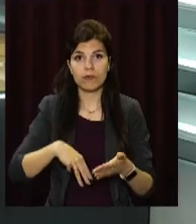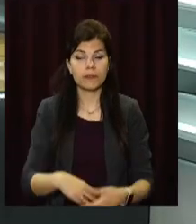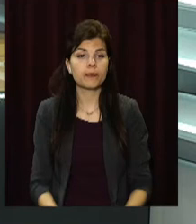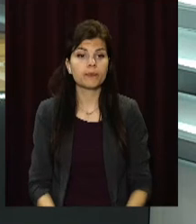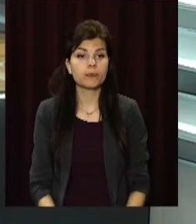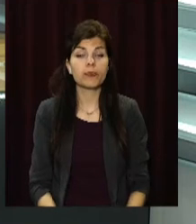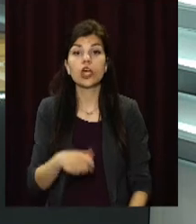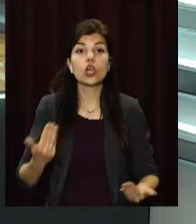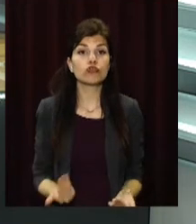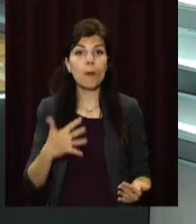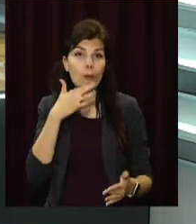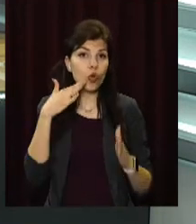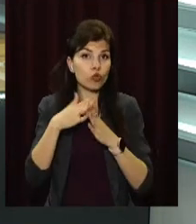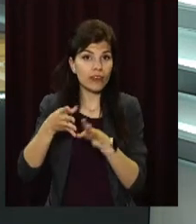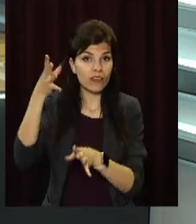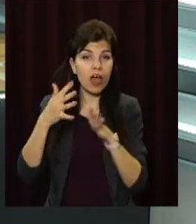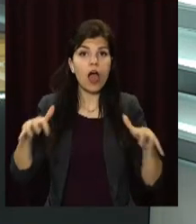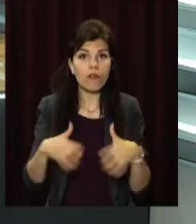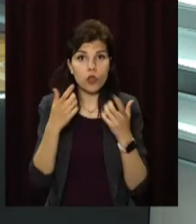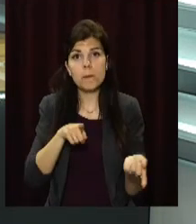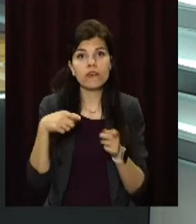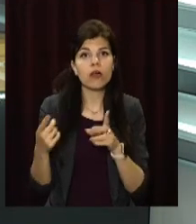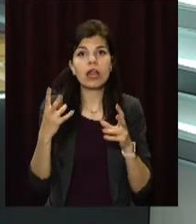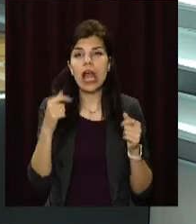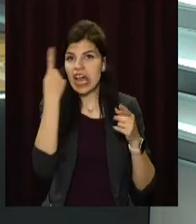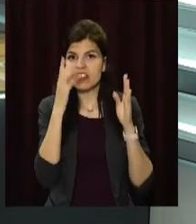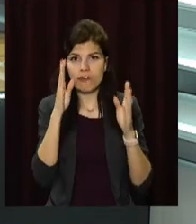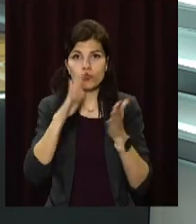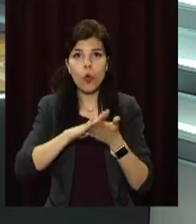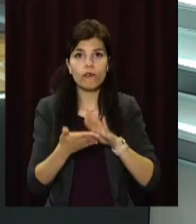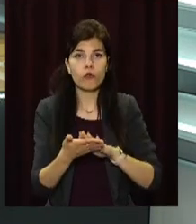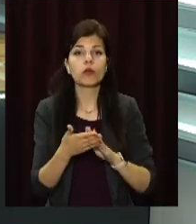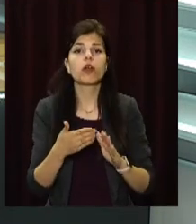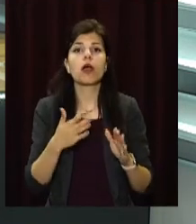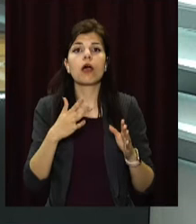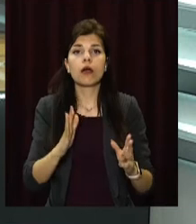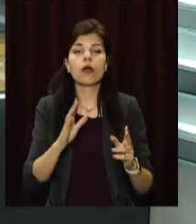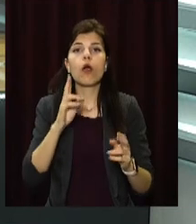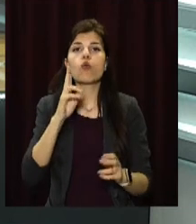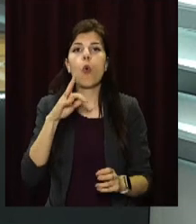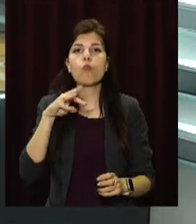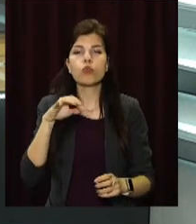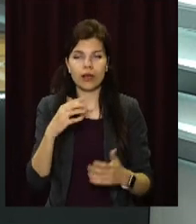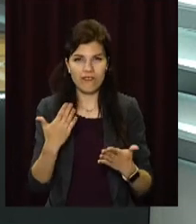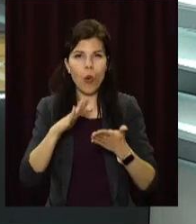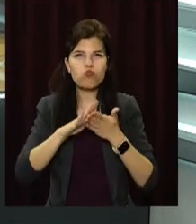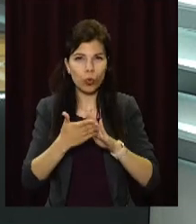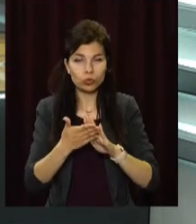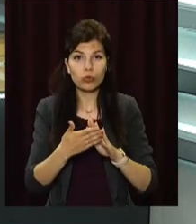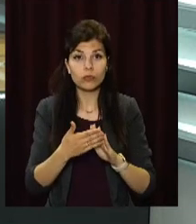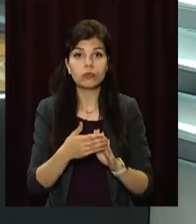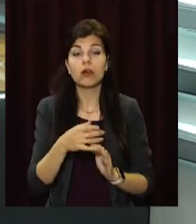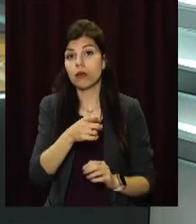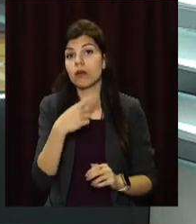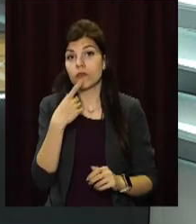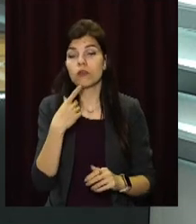Мешканців багатоквартирних будинків автоматично переведуть на індивідуальні договори з постачальниками комунальних послуг. Відповідний документ